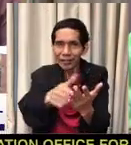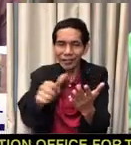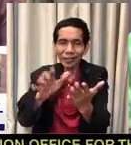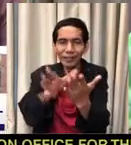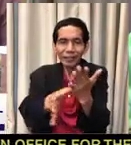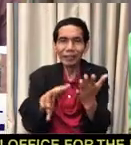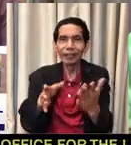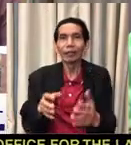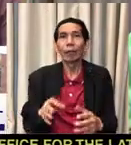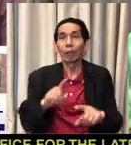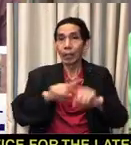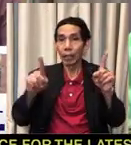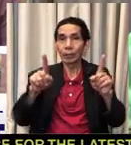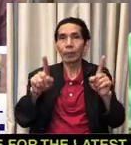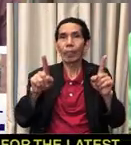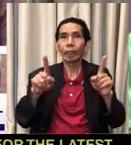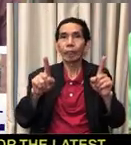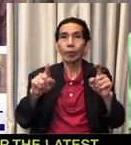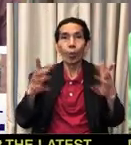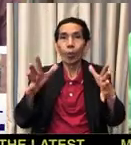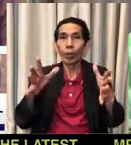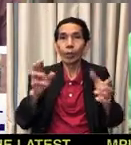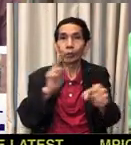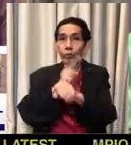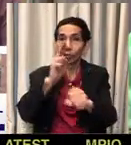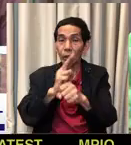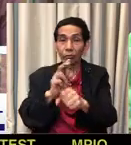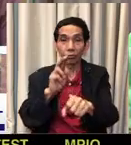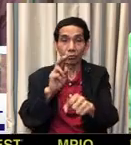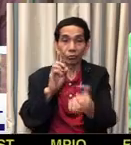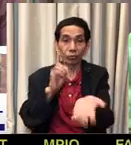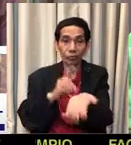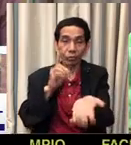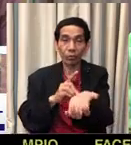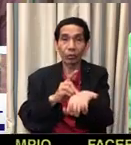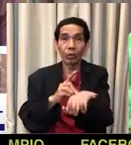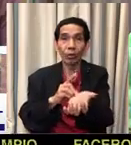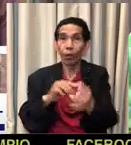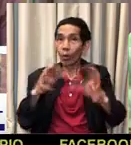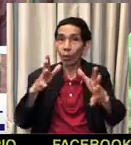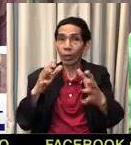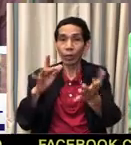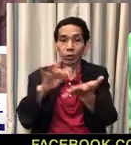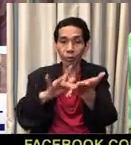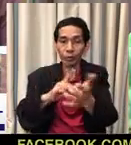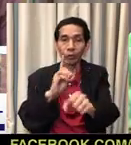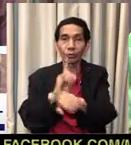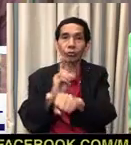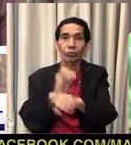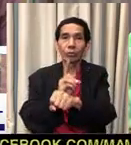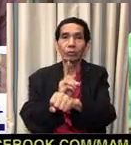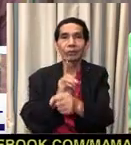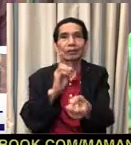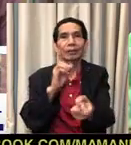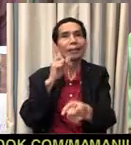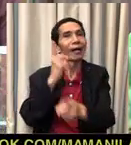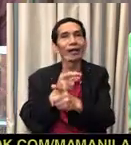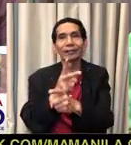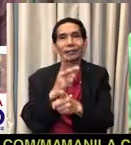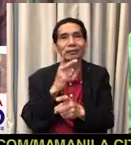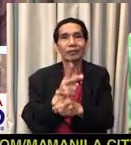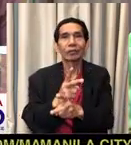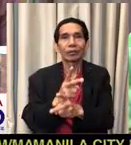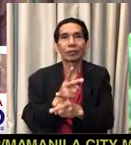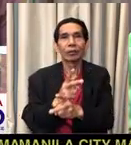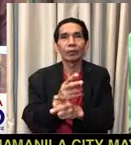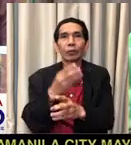Yun, di ba? Pero kung walang gamit ang doktor, kung walang gamot ang doktor, wala yun.